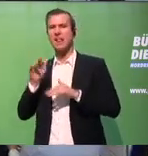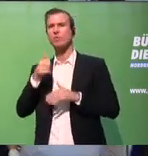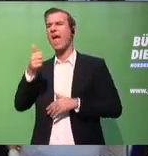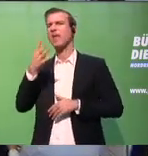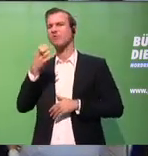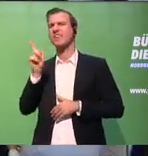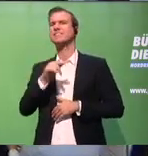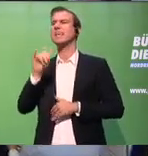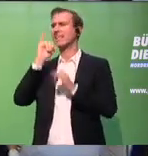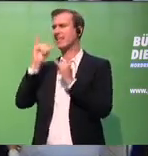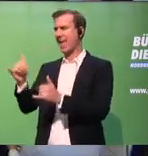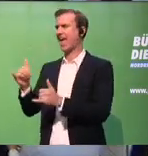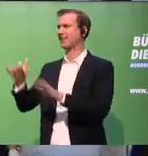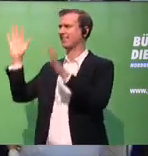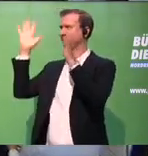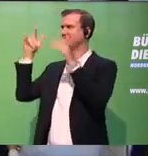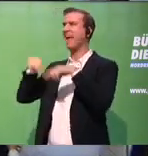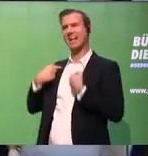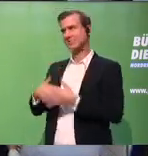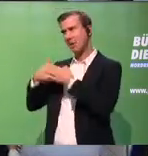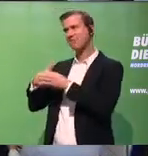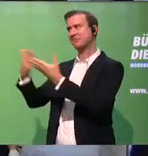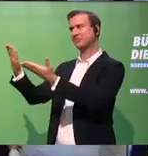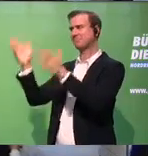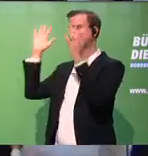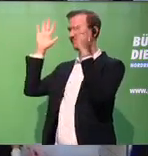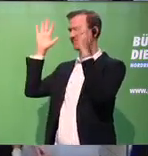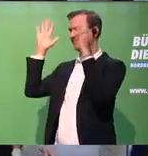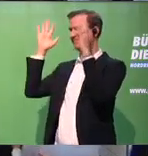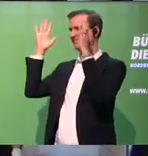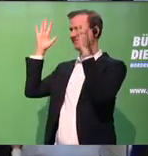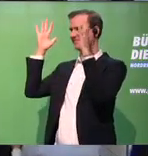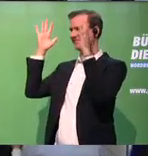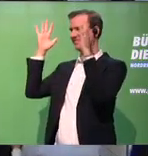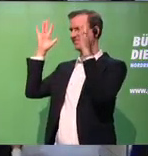41 Ja-Stimmen. Herzlichen Glückwunsch.